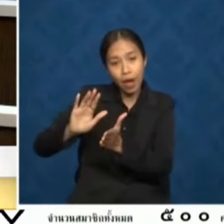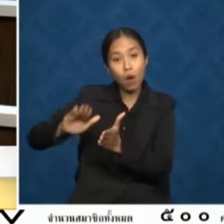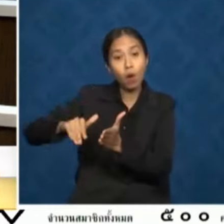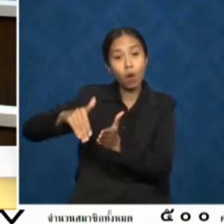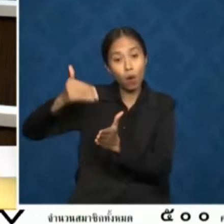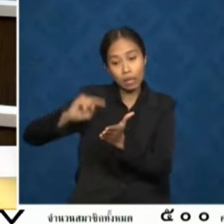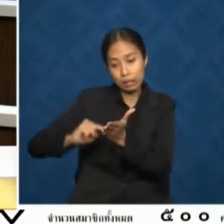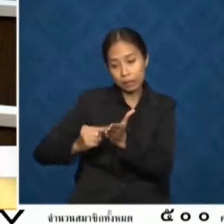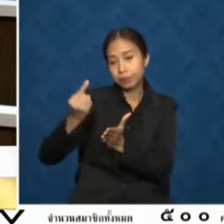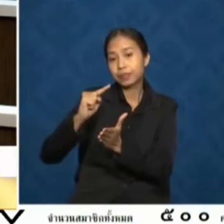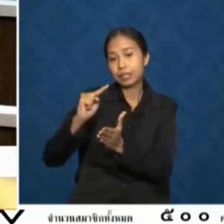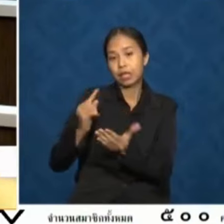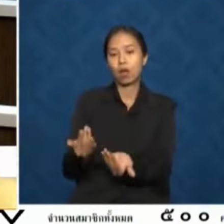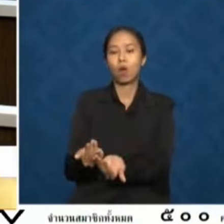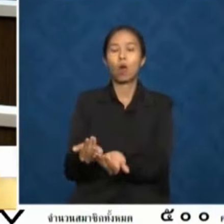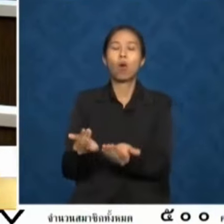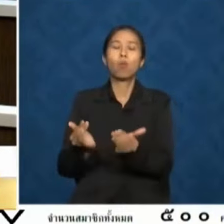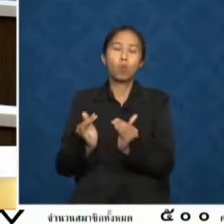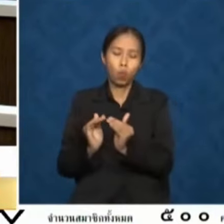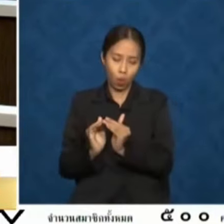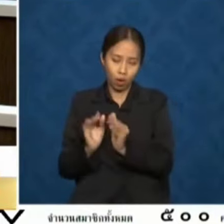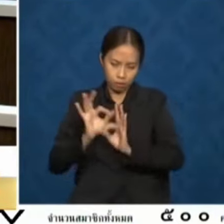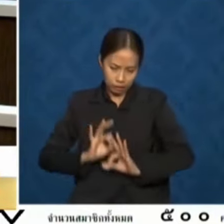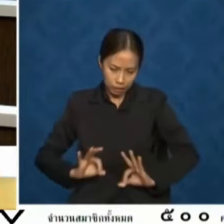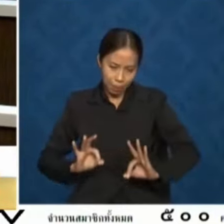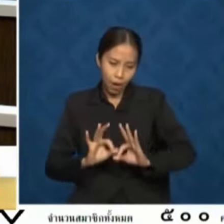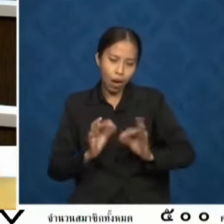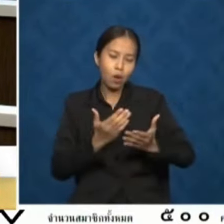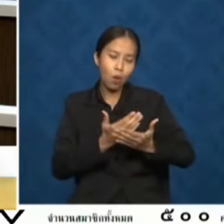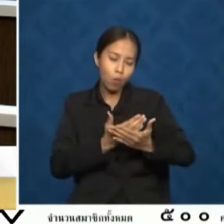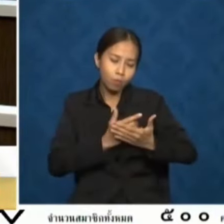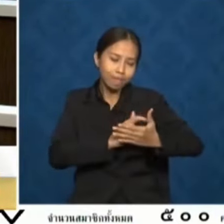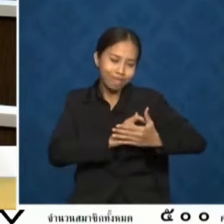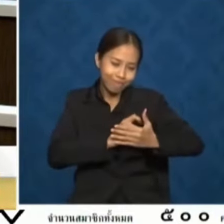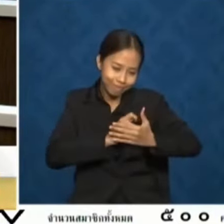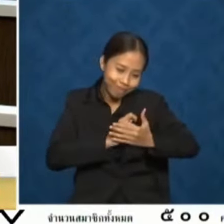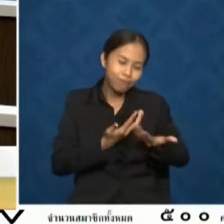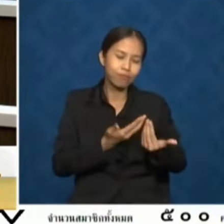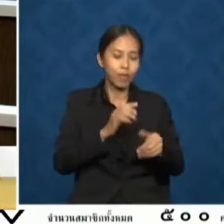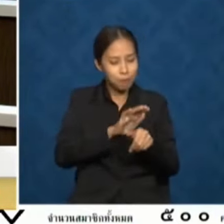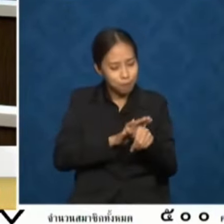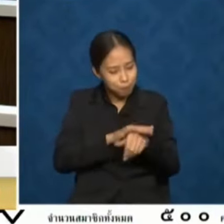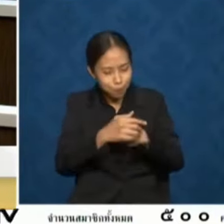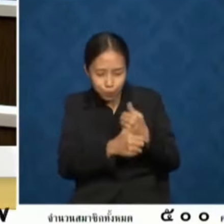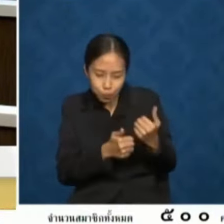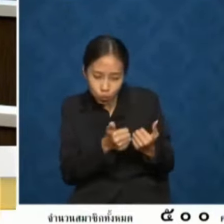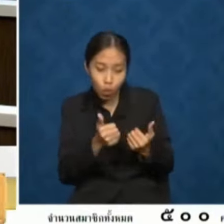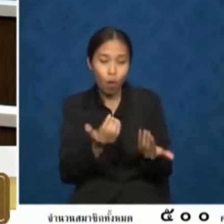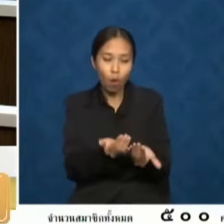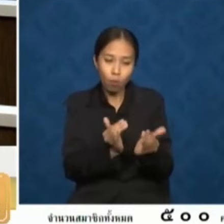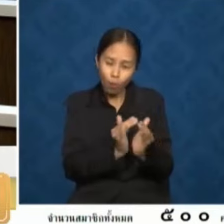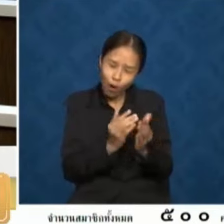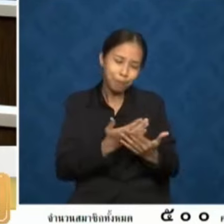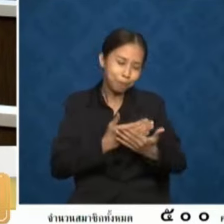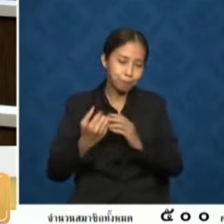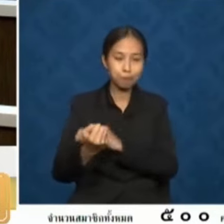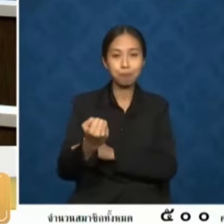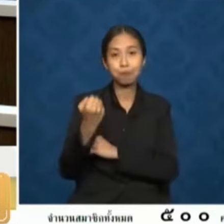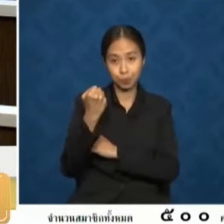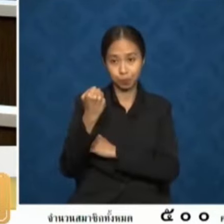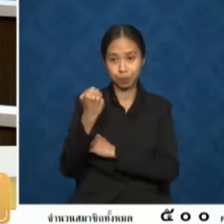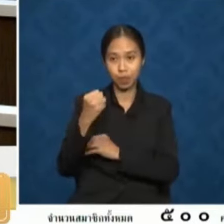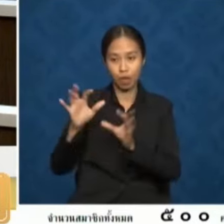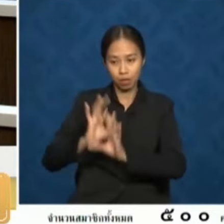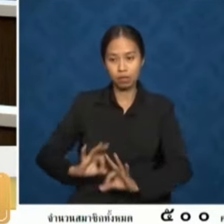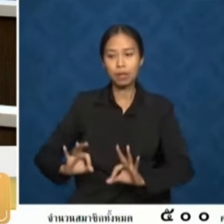ที่อบอุ่นครอบครัวที่มีแต่ความรักความเมตตาครอบครัวที่เข้มแข็งราก